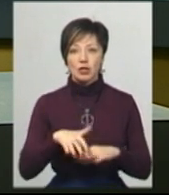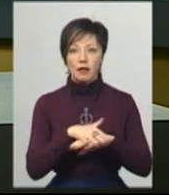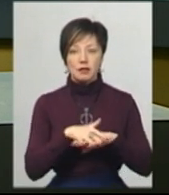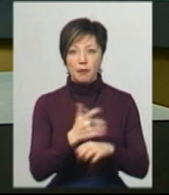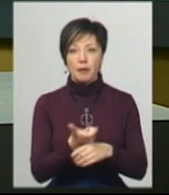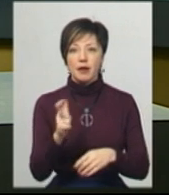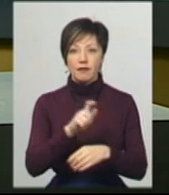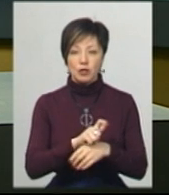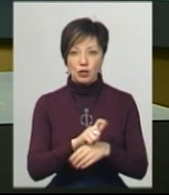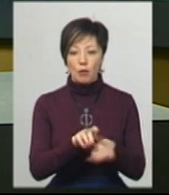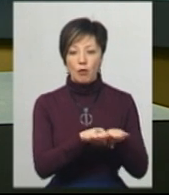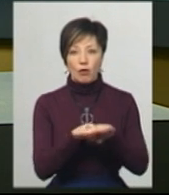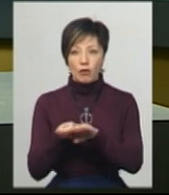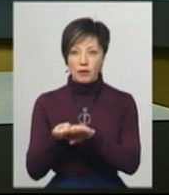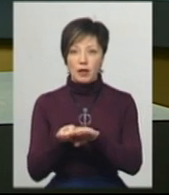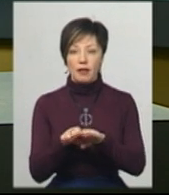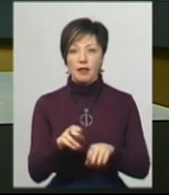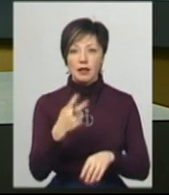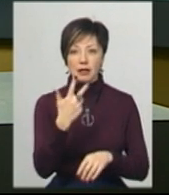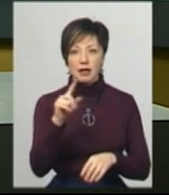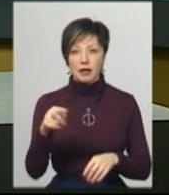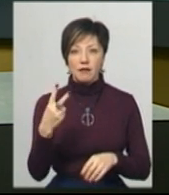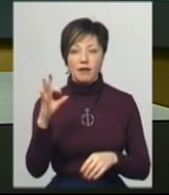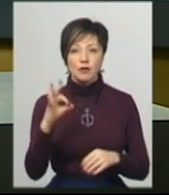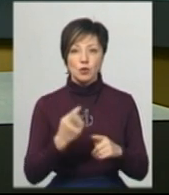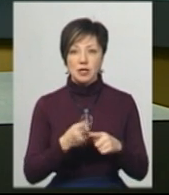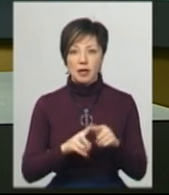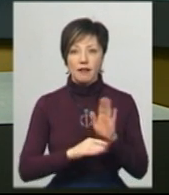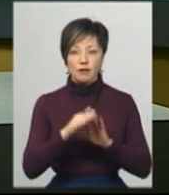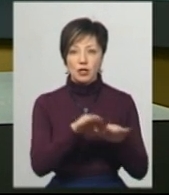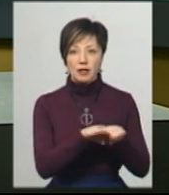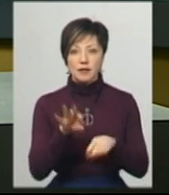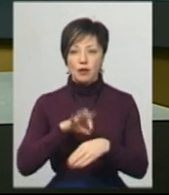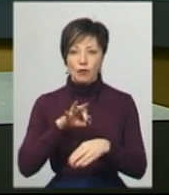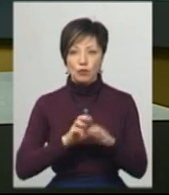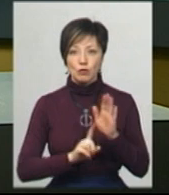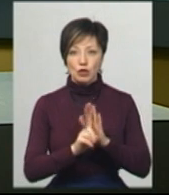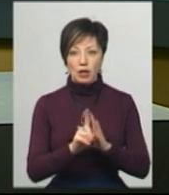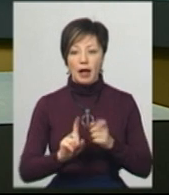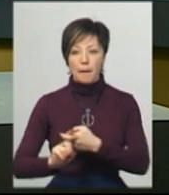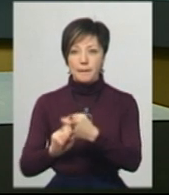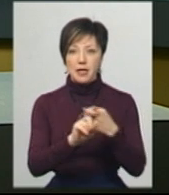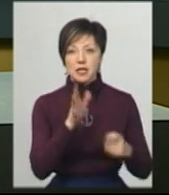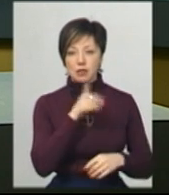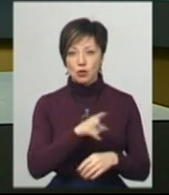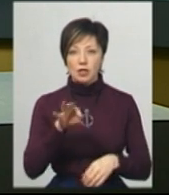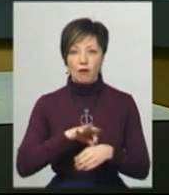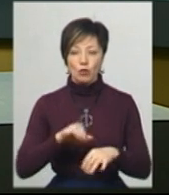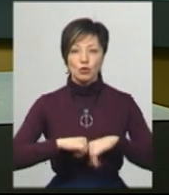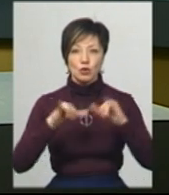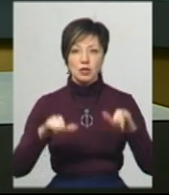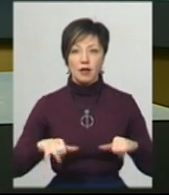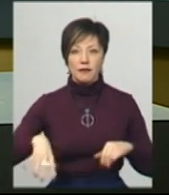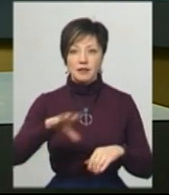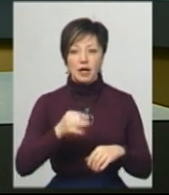населення перевищив пороговий рівень на 3,2%. Це найвищий рівень захворюваності з початку епідсезону. Захворюваність зросла